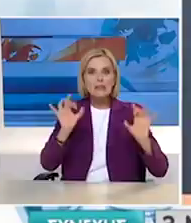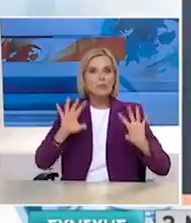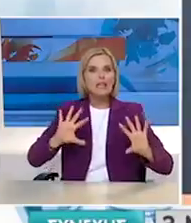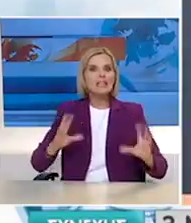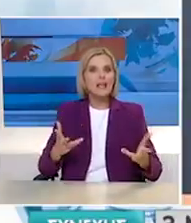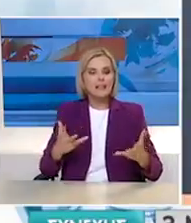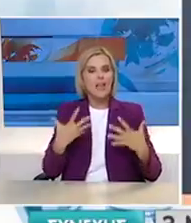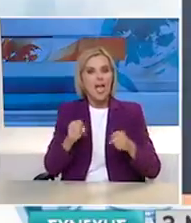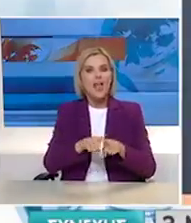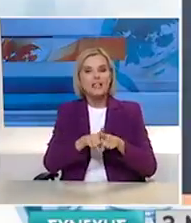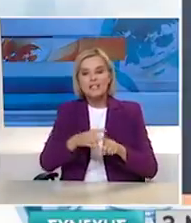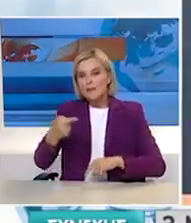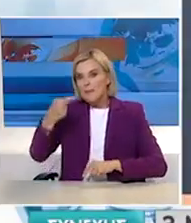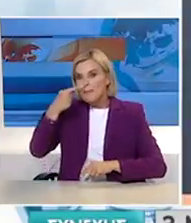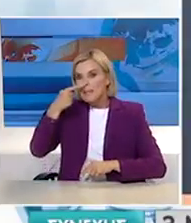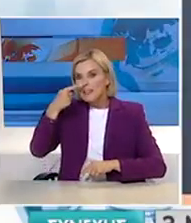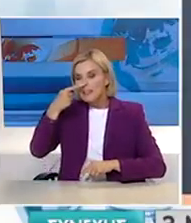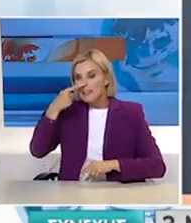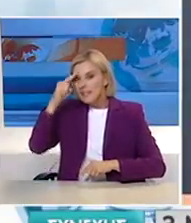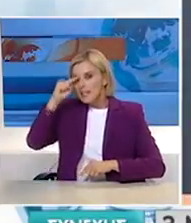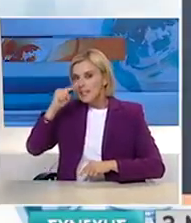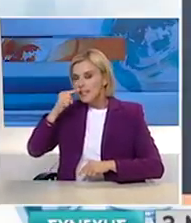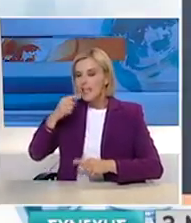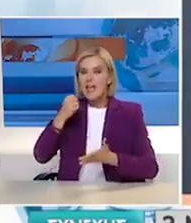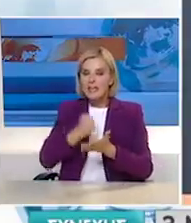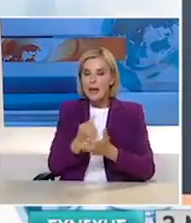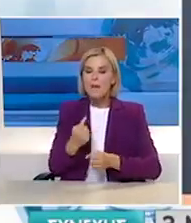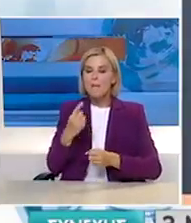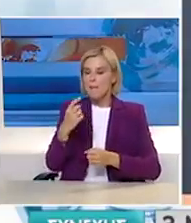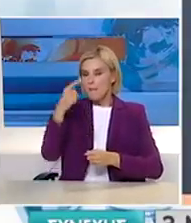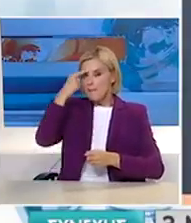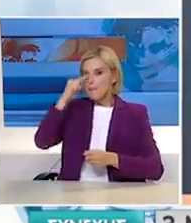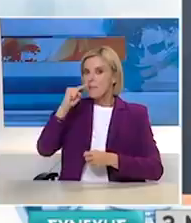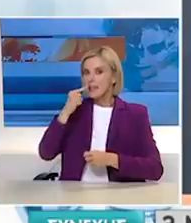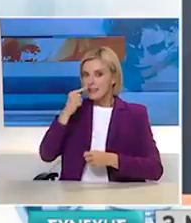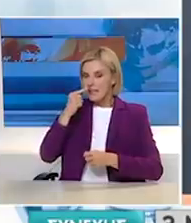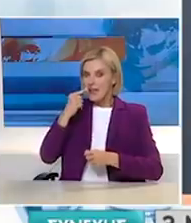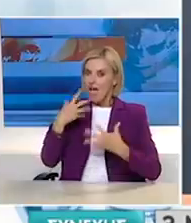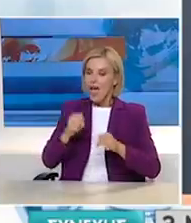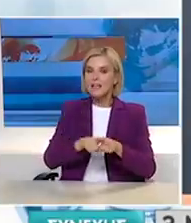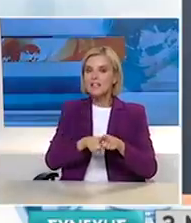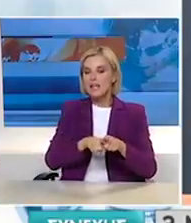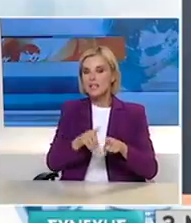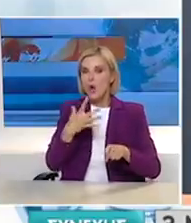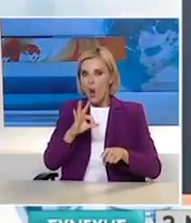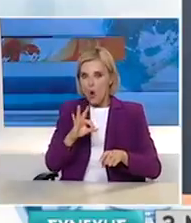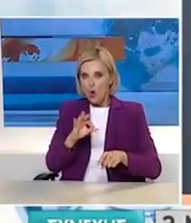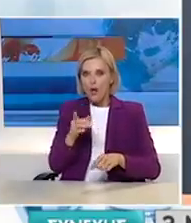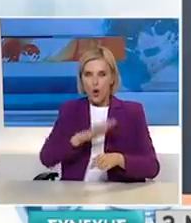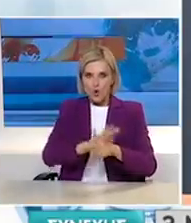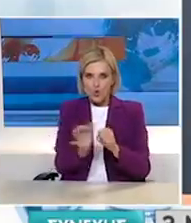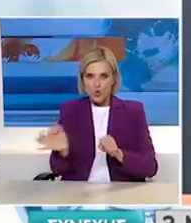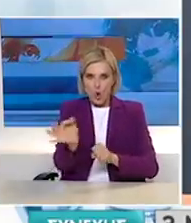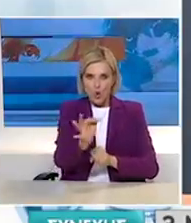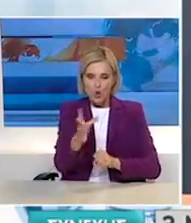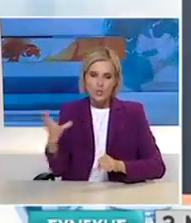ακριβώς την περιοχή της μύτης και την περιοχή αυτή στη μύτη που προσβάλλει ο ιός πρώτα,